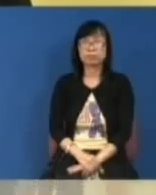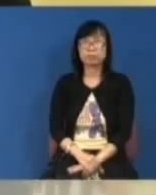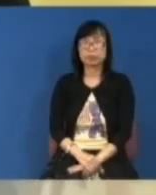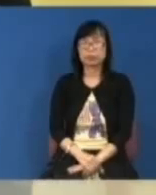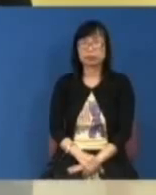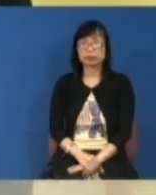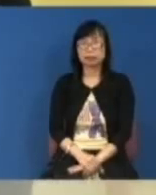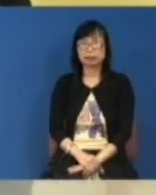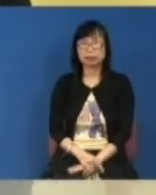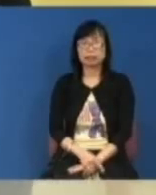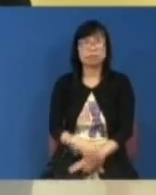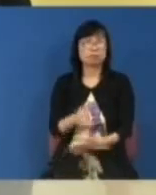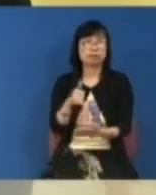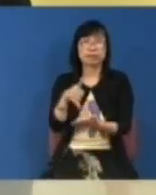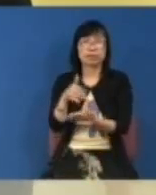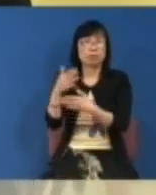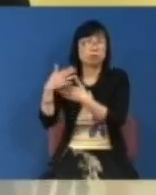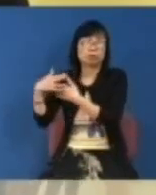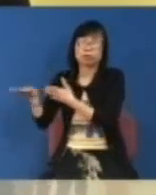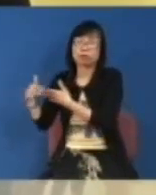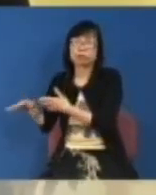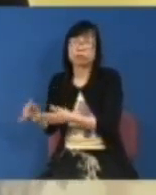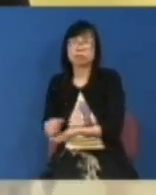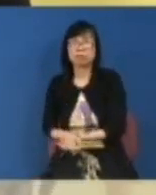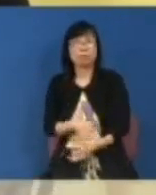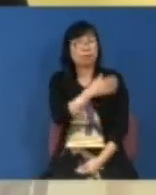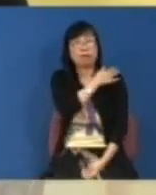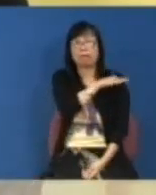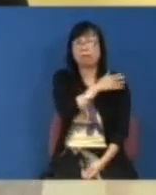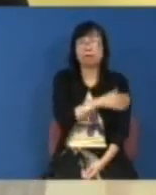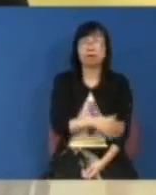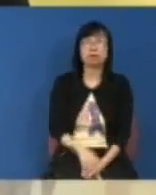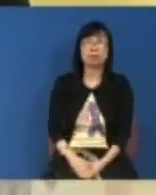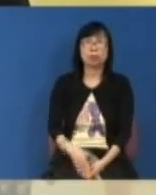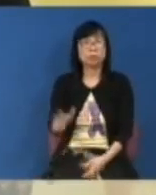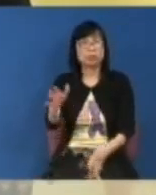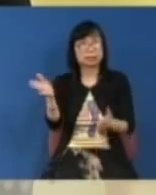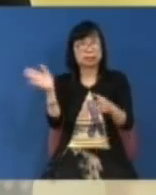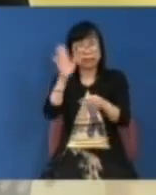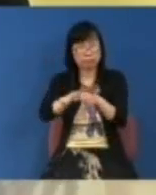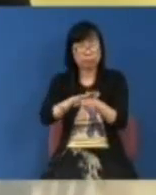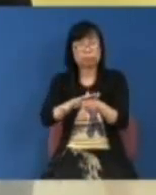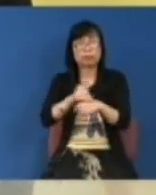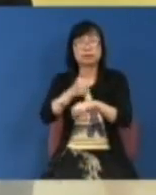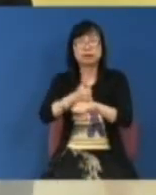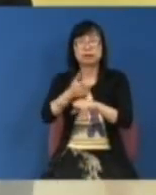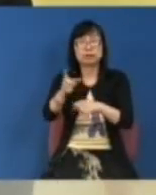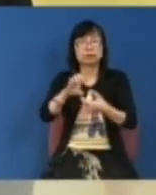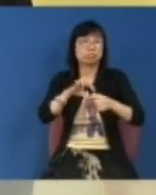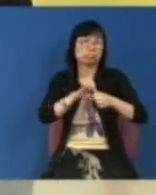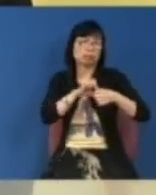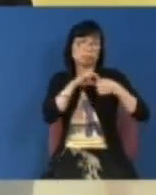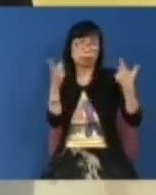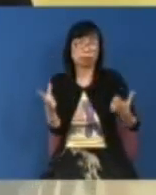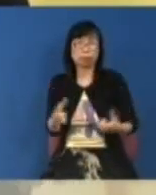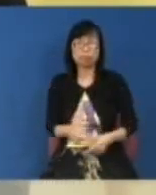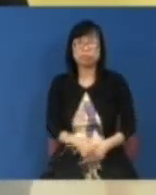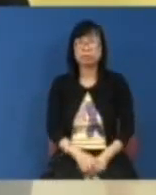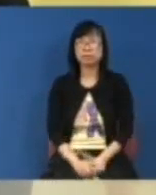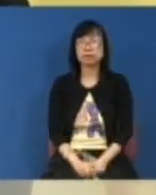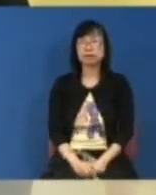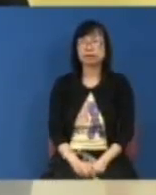嚟置身事外，好似彷彿成個遞補機制同佢冇關咁樣。老